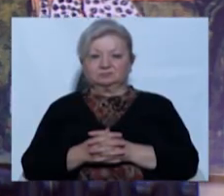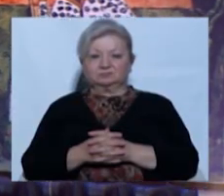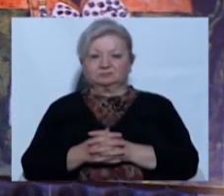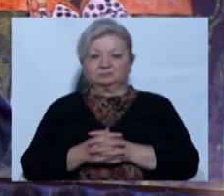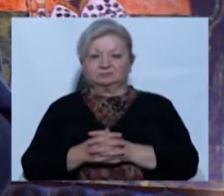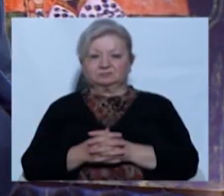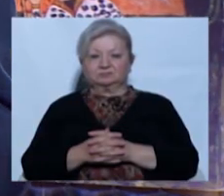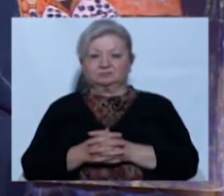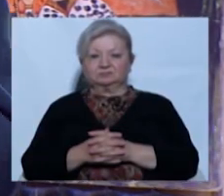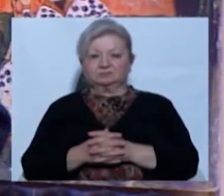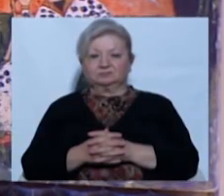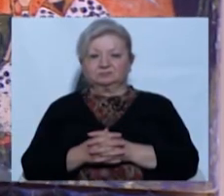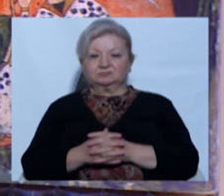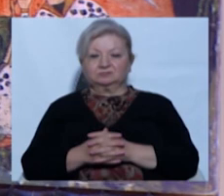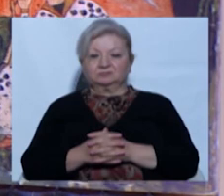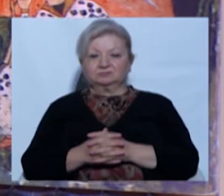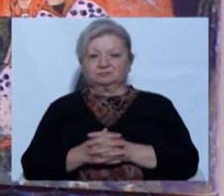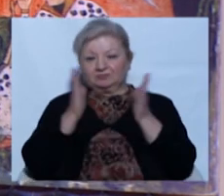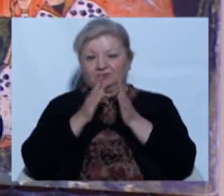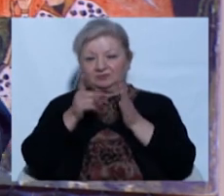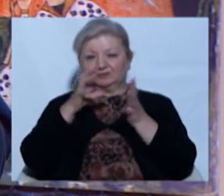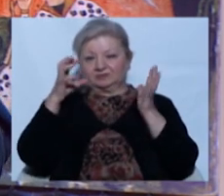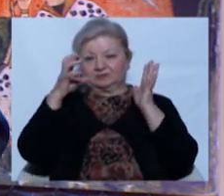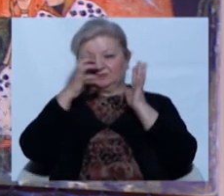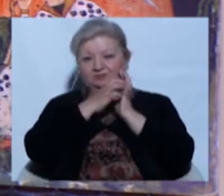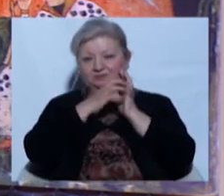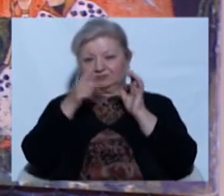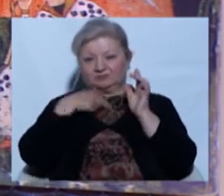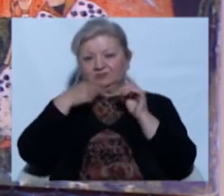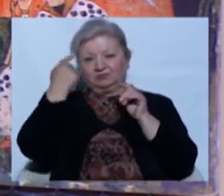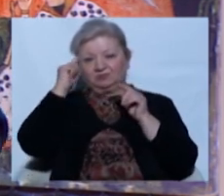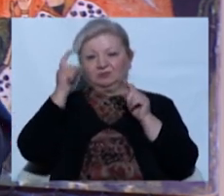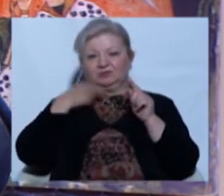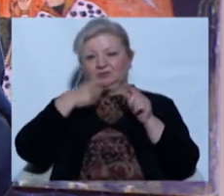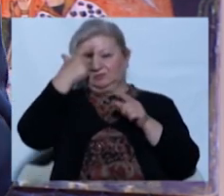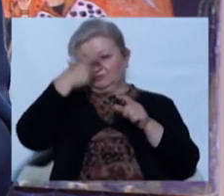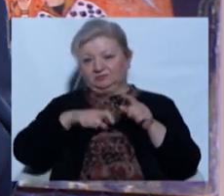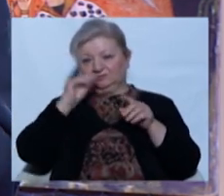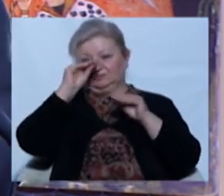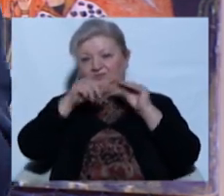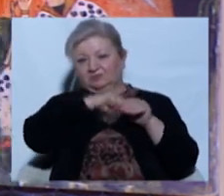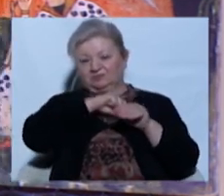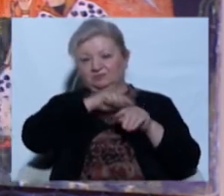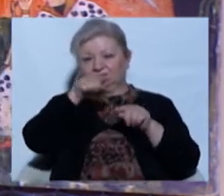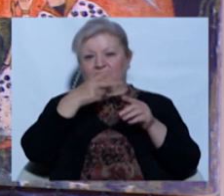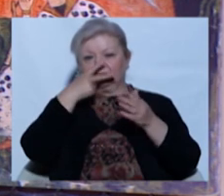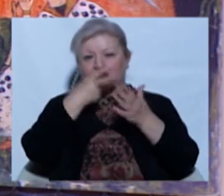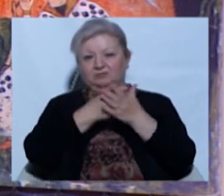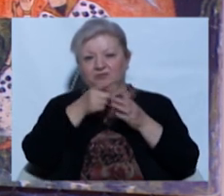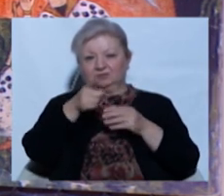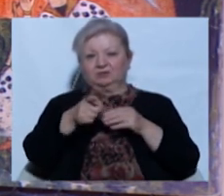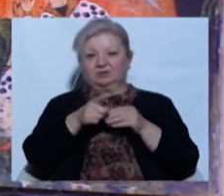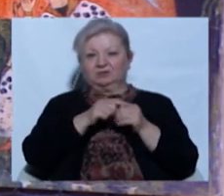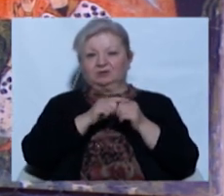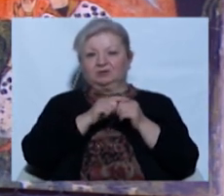მოკლედ აი ესეთი პატარა გერბი მივიღე, რომელიც მე ვფიქრობ, რომ მე ავსახავ ჩემს თავს და რაღაცნაირად ჩემი იდენტობა აქ ჩანს, მე გითხარით, რაზეც